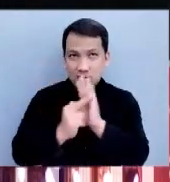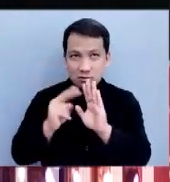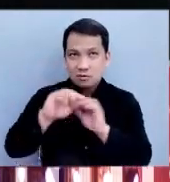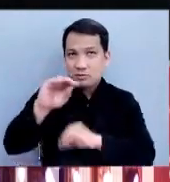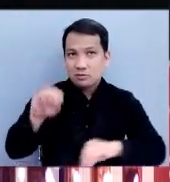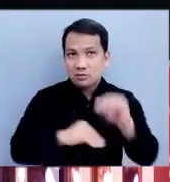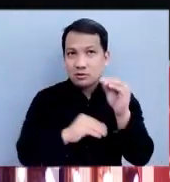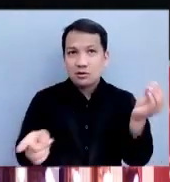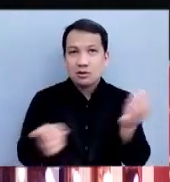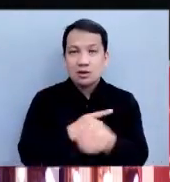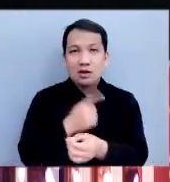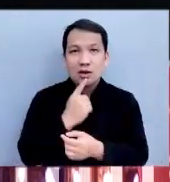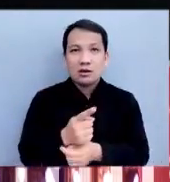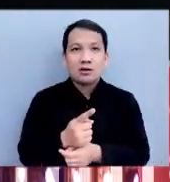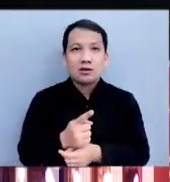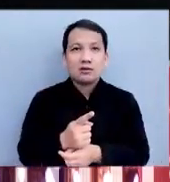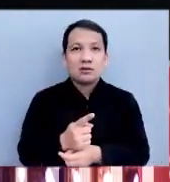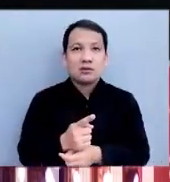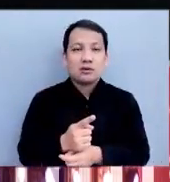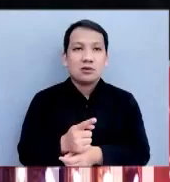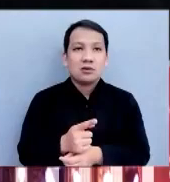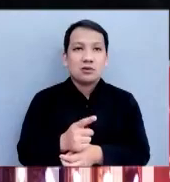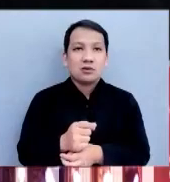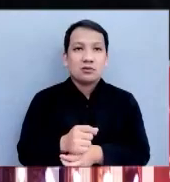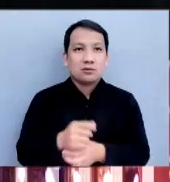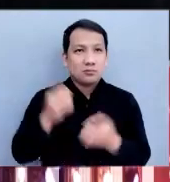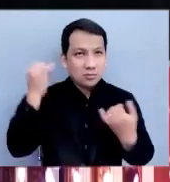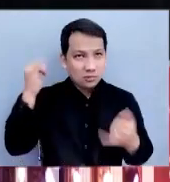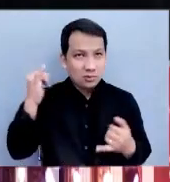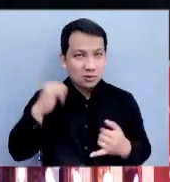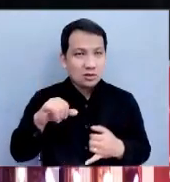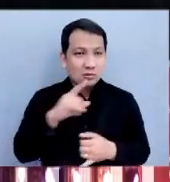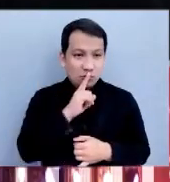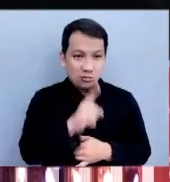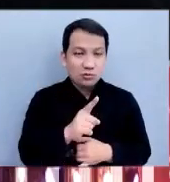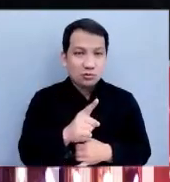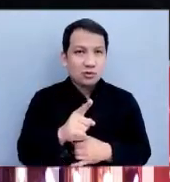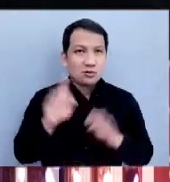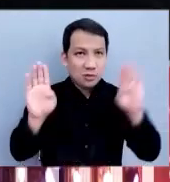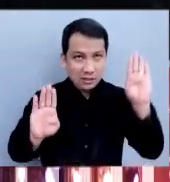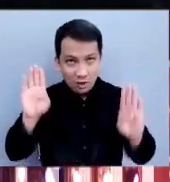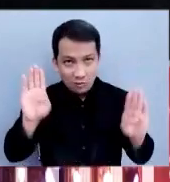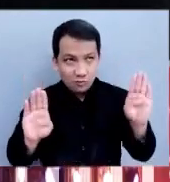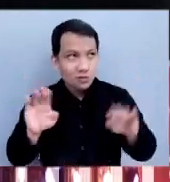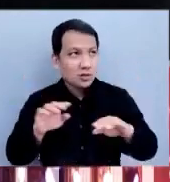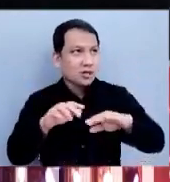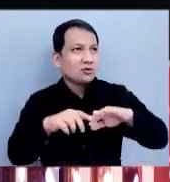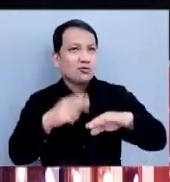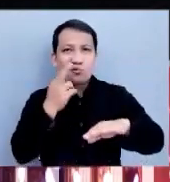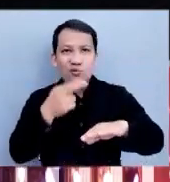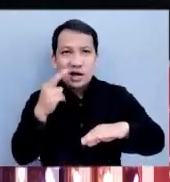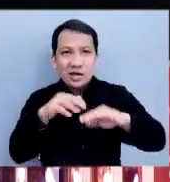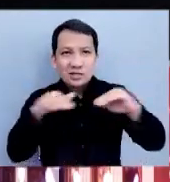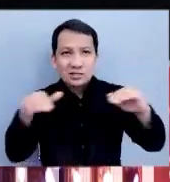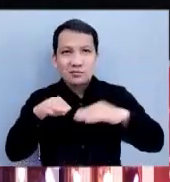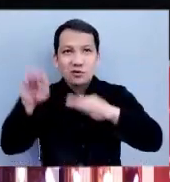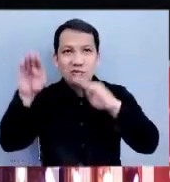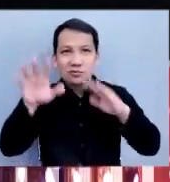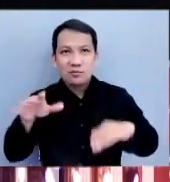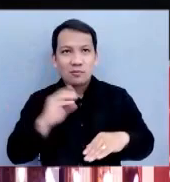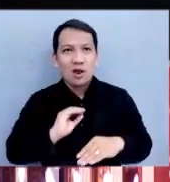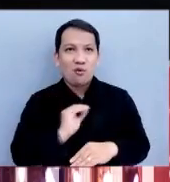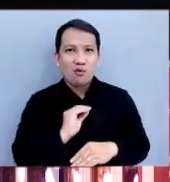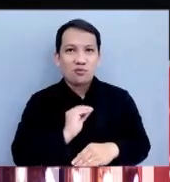nyo yung nakalagay doon na imbis na kuwan, pakita mo yung Ifugao, Rice Terraces, Barawi Rice Terraces, ipakita natin yung ating